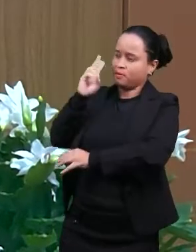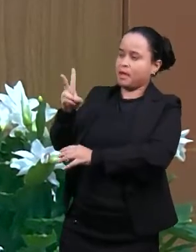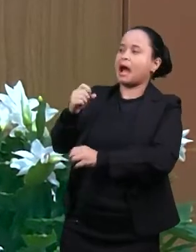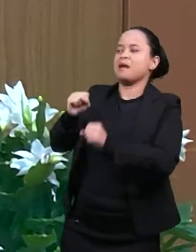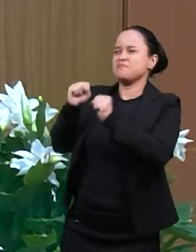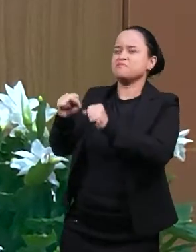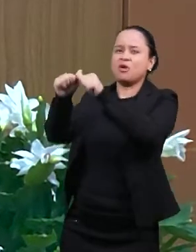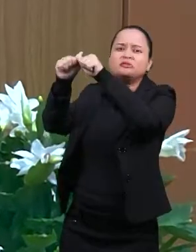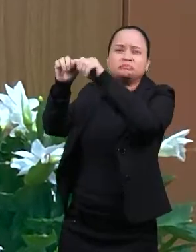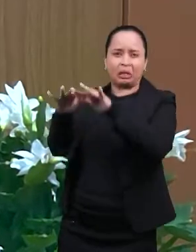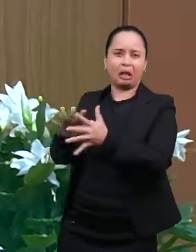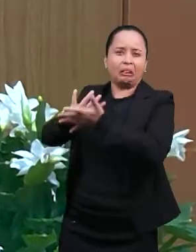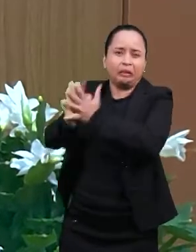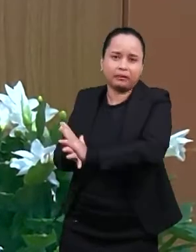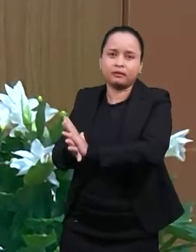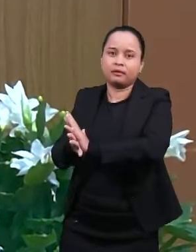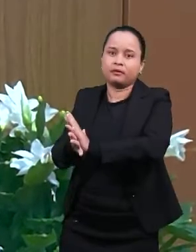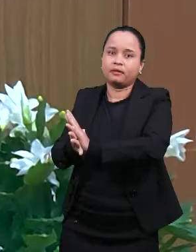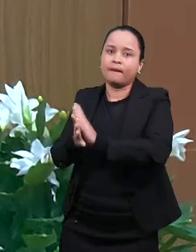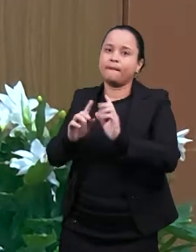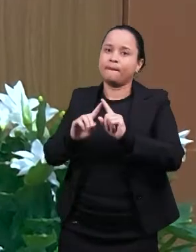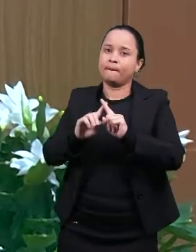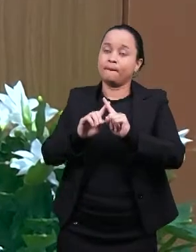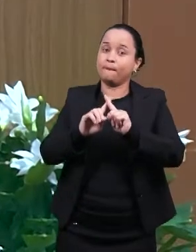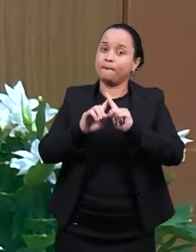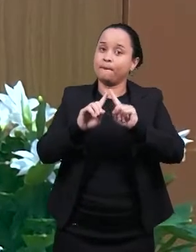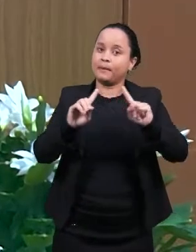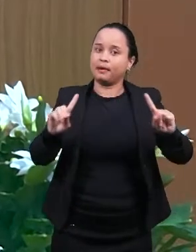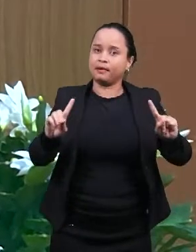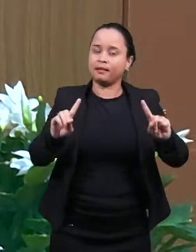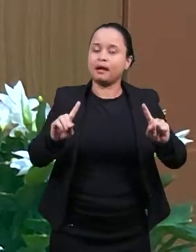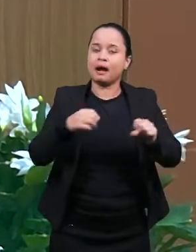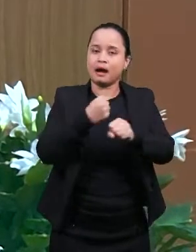работу Божью никто не сможет разрушить.